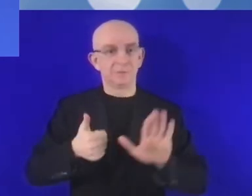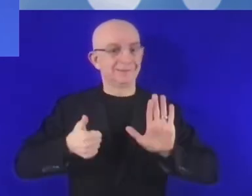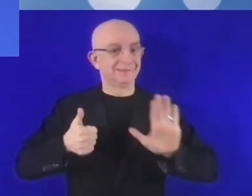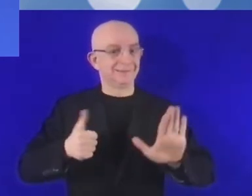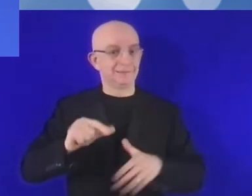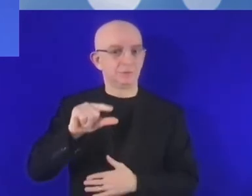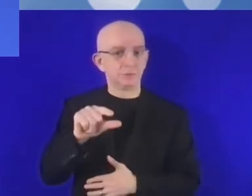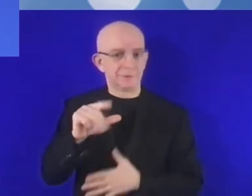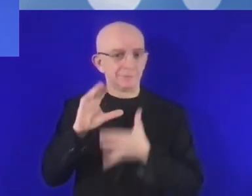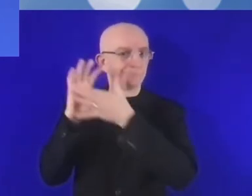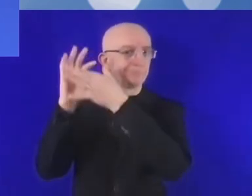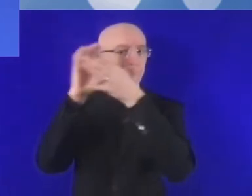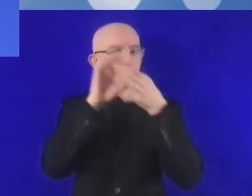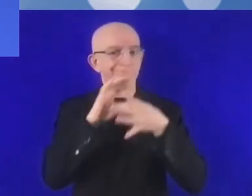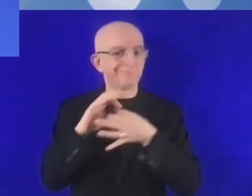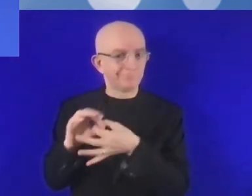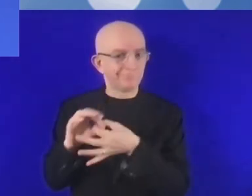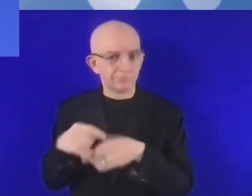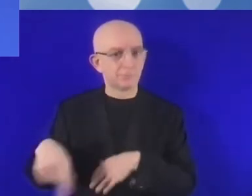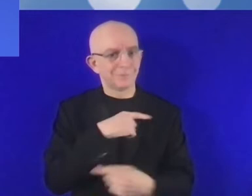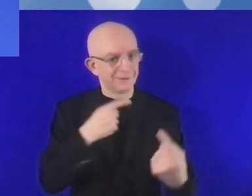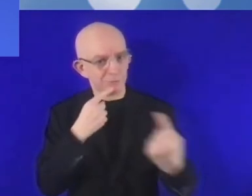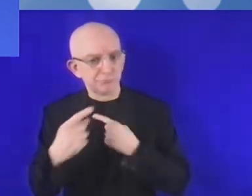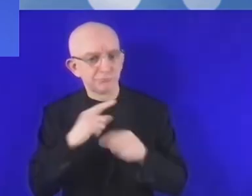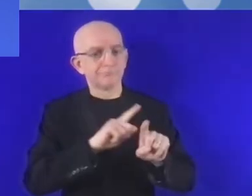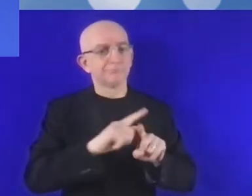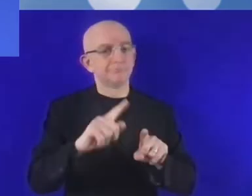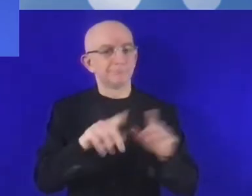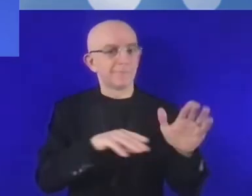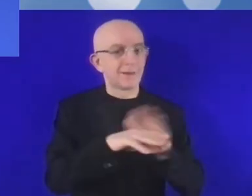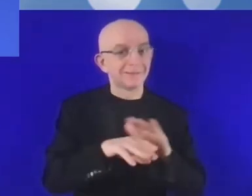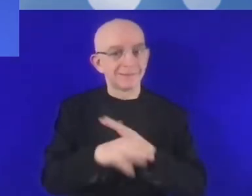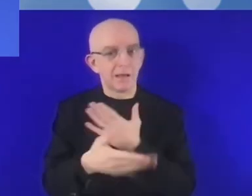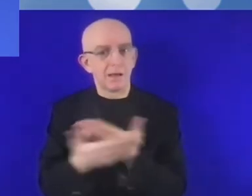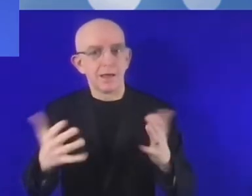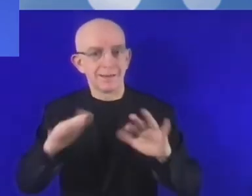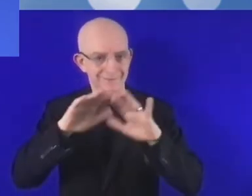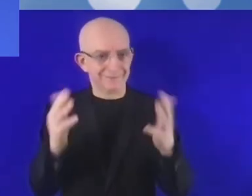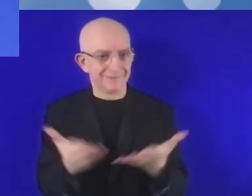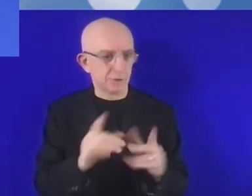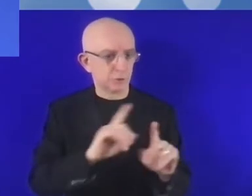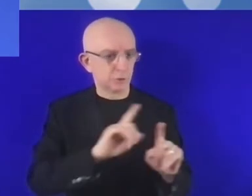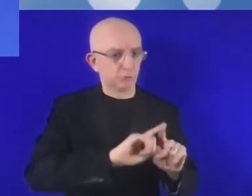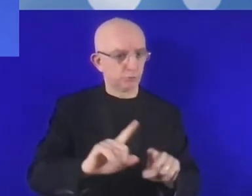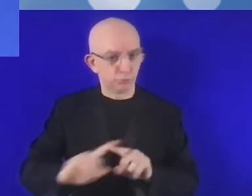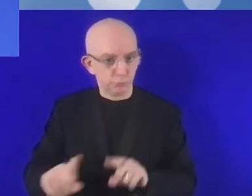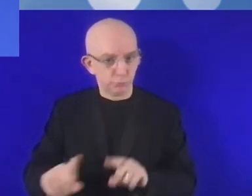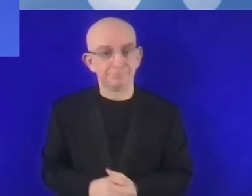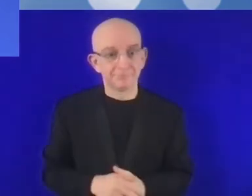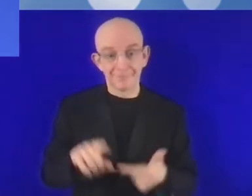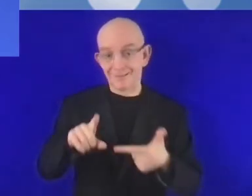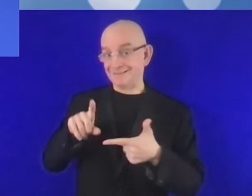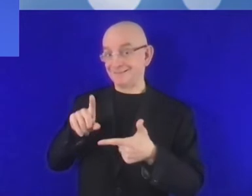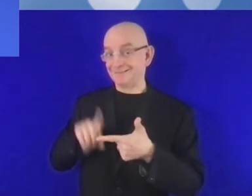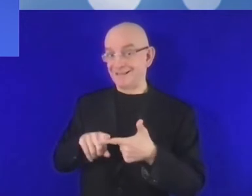الخدمات العالم الرقمي، الخدمات التي تقوم بها السلطات المحلية والقطاع العام